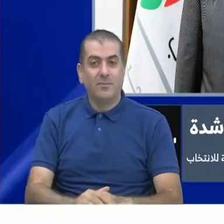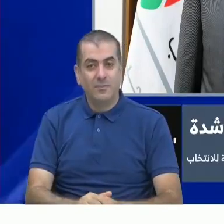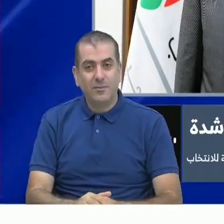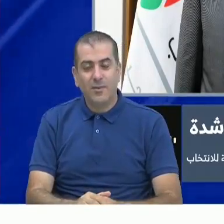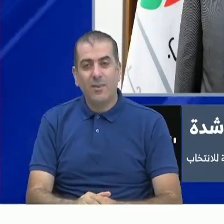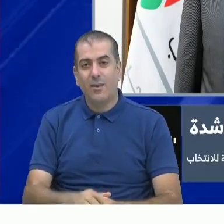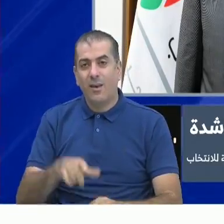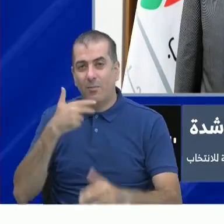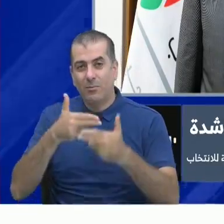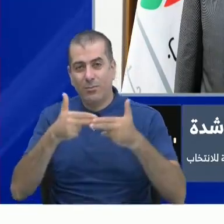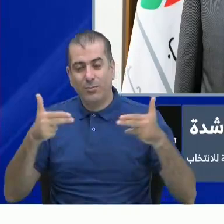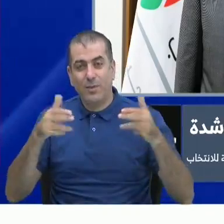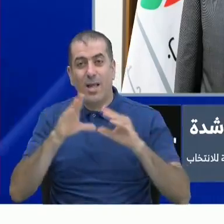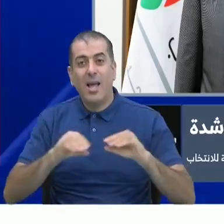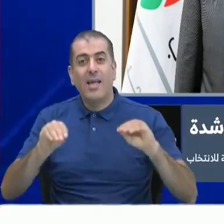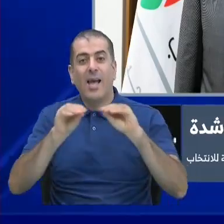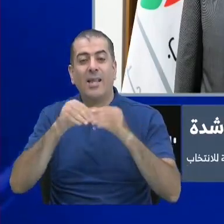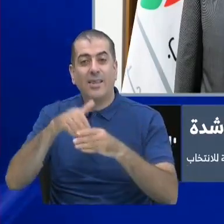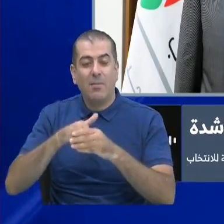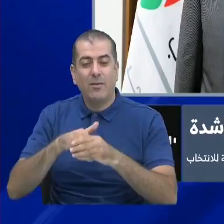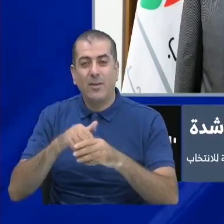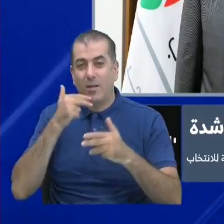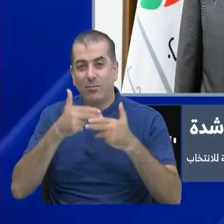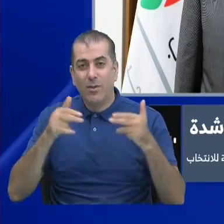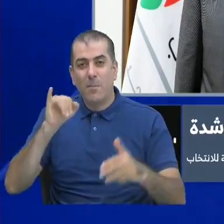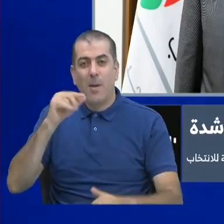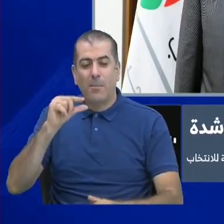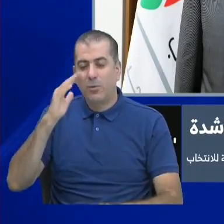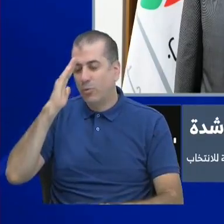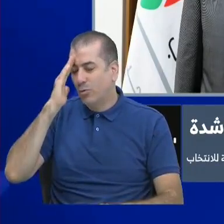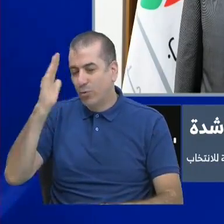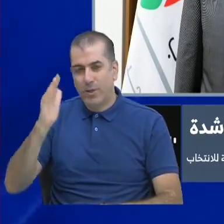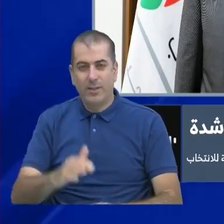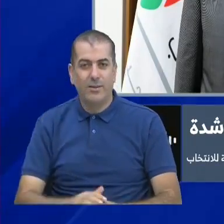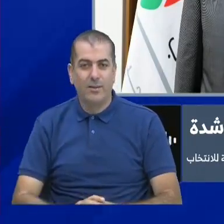نعم، الناطق باسم الهيئة المستقلة للانتخاب محمد خير الرواشدي، شكرا جزيلا لك.